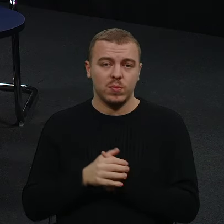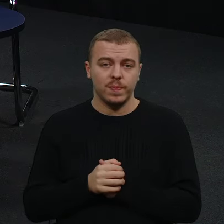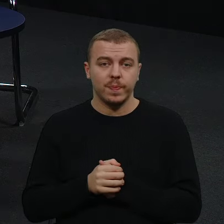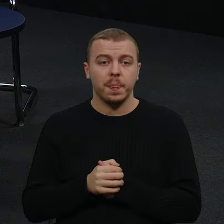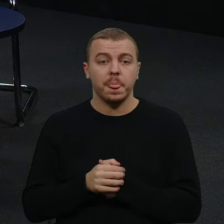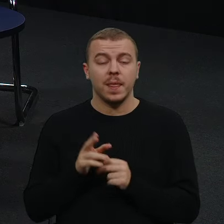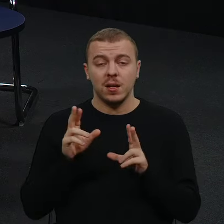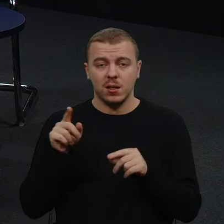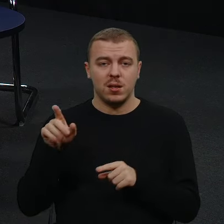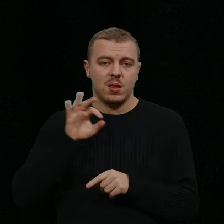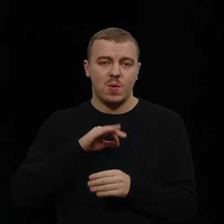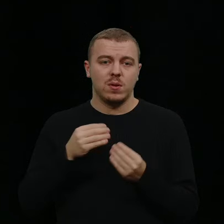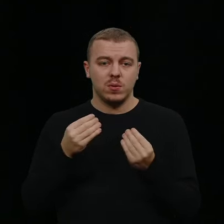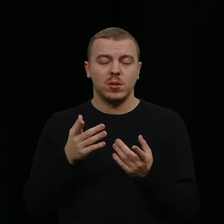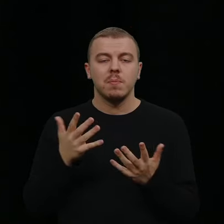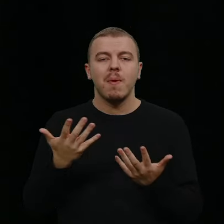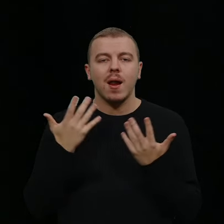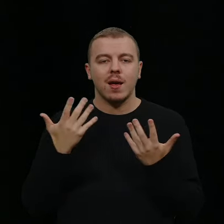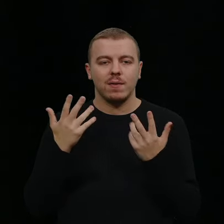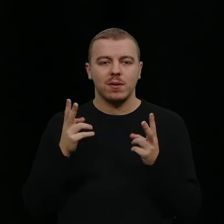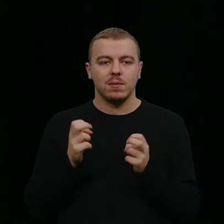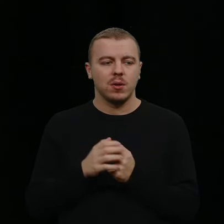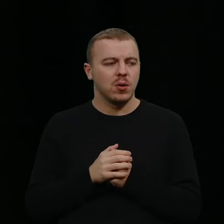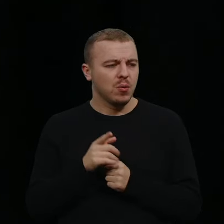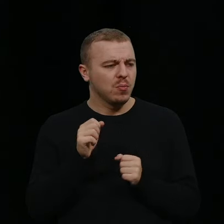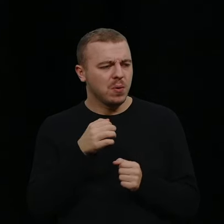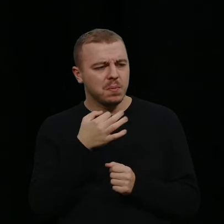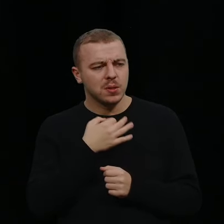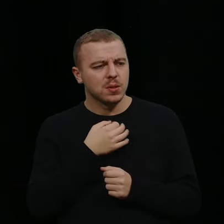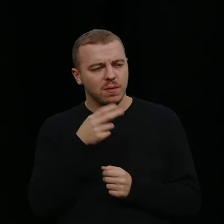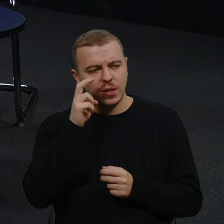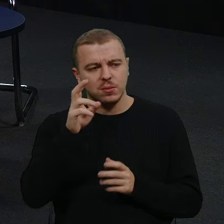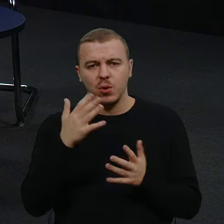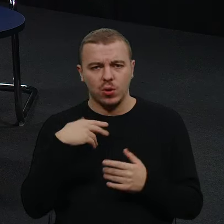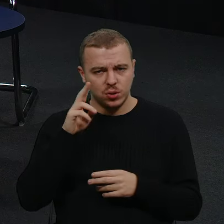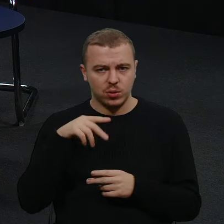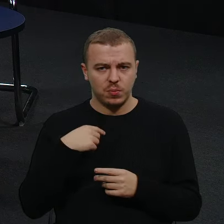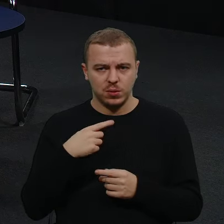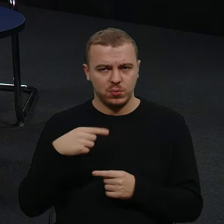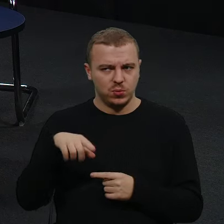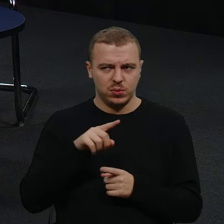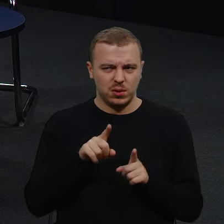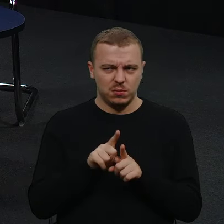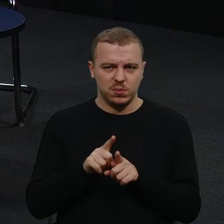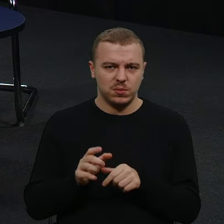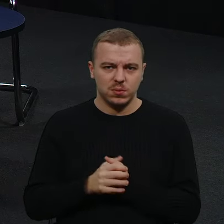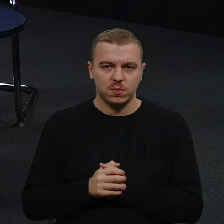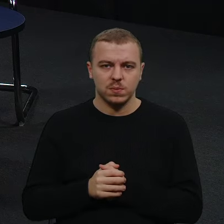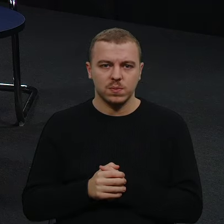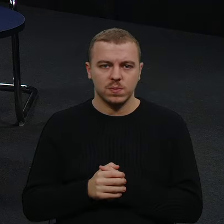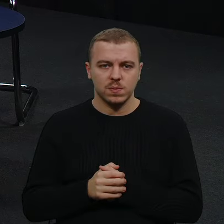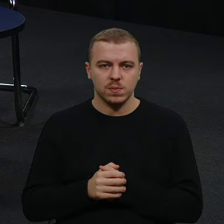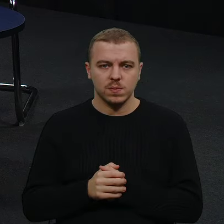tai tikrai duoda, nu, palengvina. Gali pasakyti kokiose, nes kiek žinau, pas mus yra ganėtinai dar ilgas tas laikas. Jo,